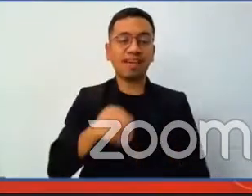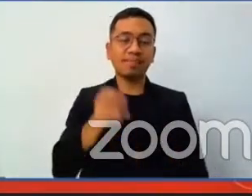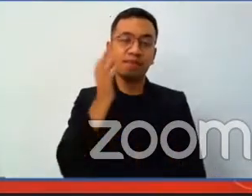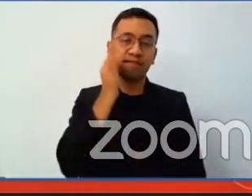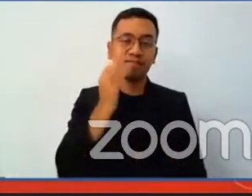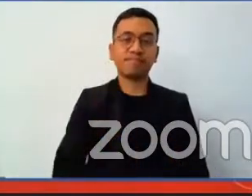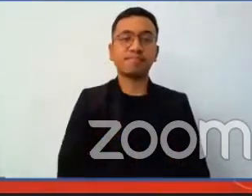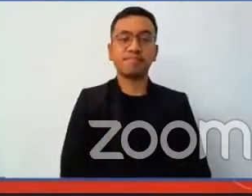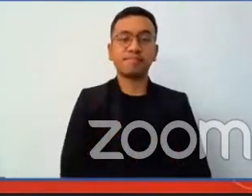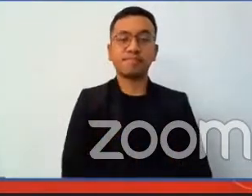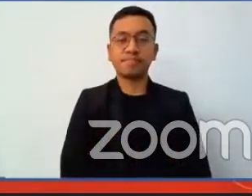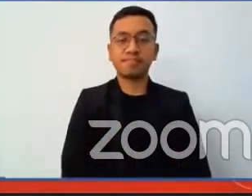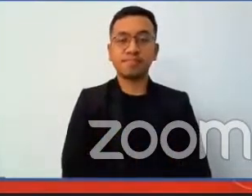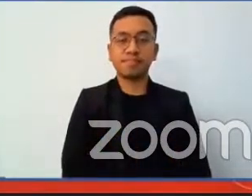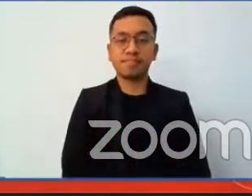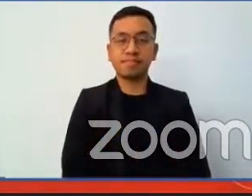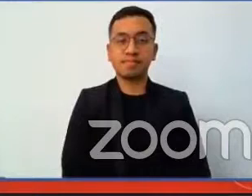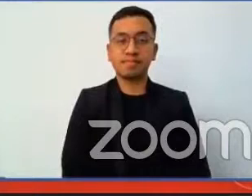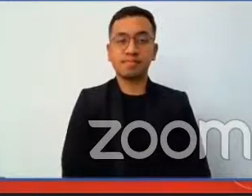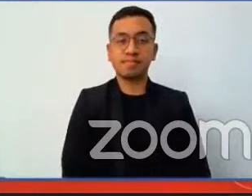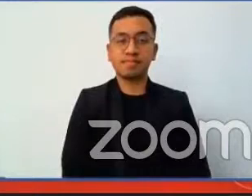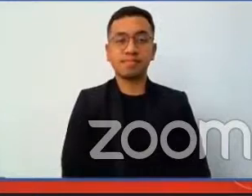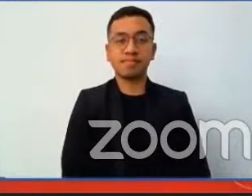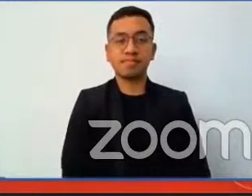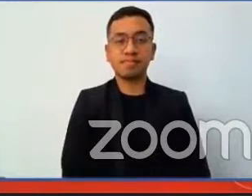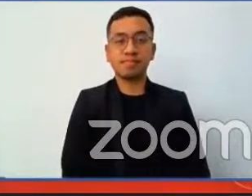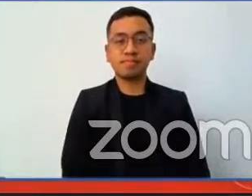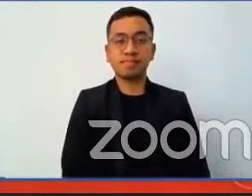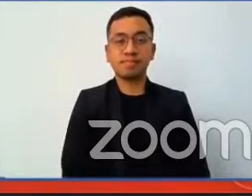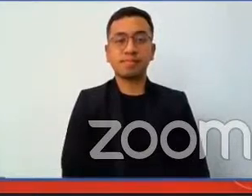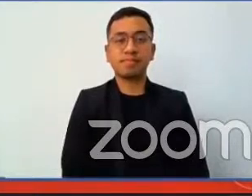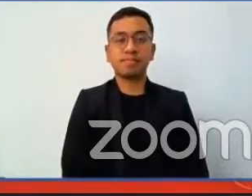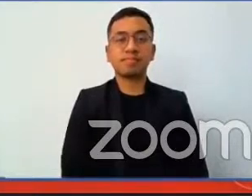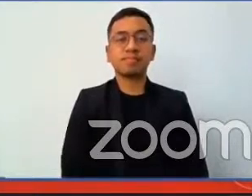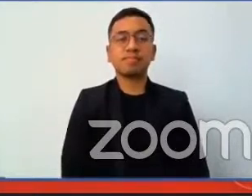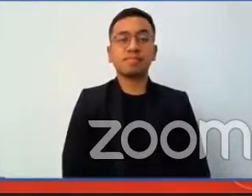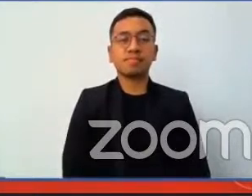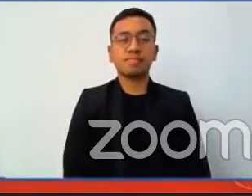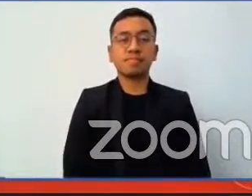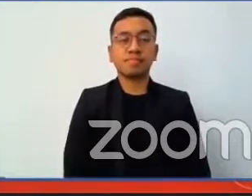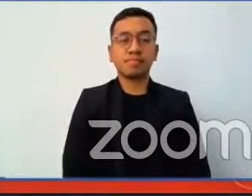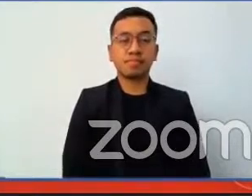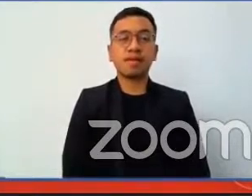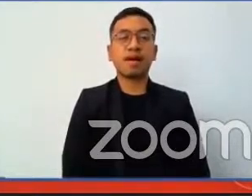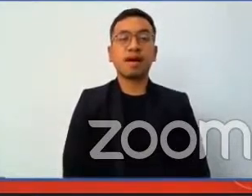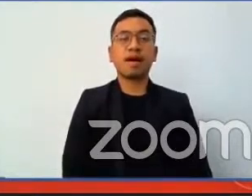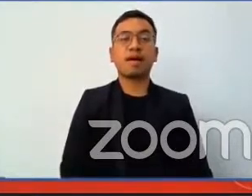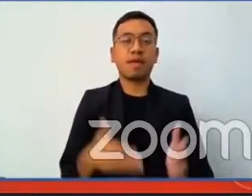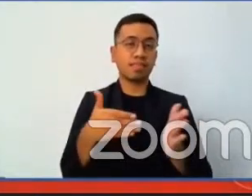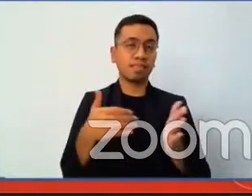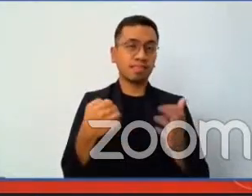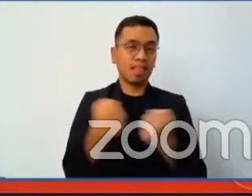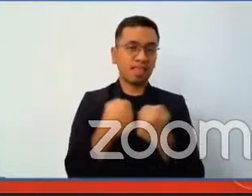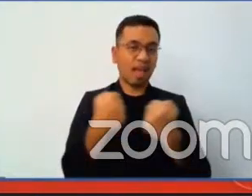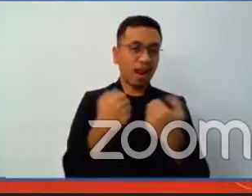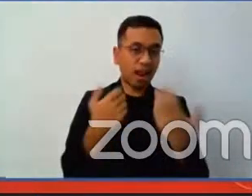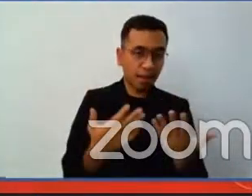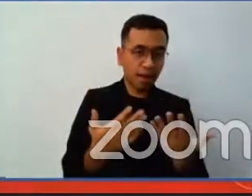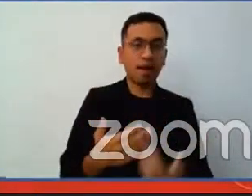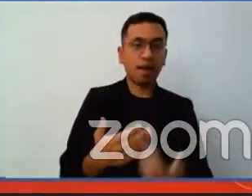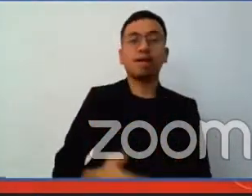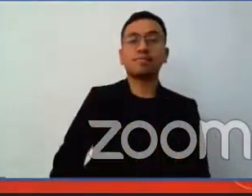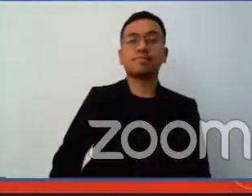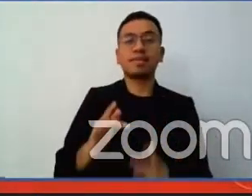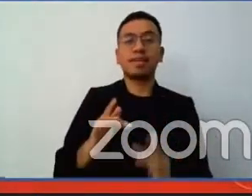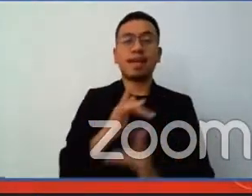ternyata slide-nya tidak kelihatan. Yang pertama itu adalah komputer dan akses internet siswa ataupun gadget